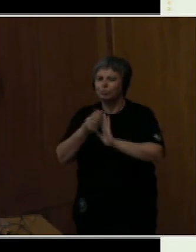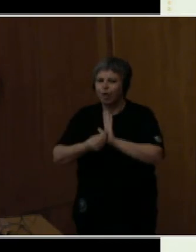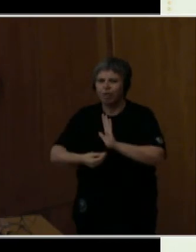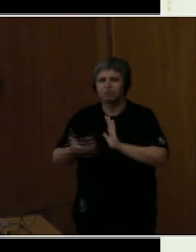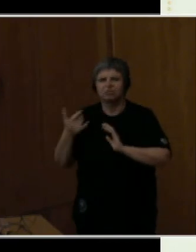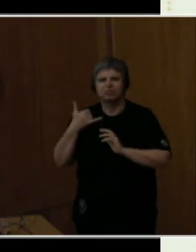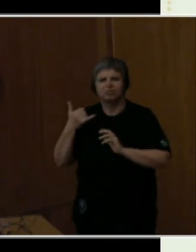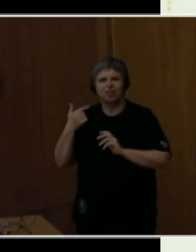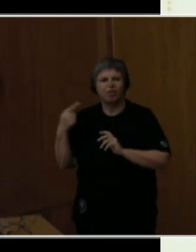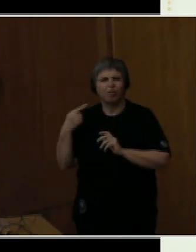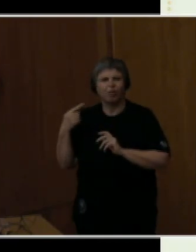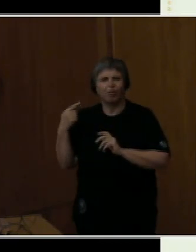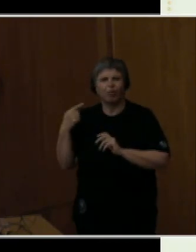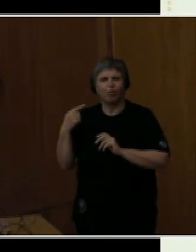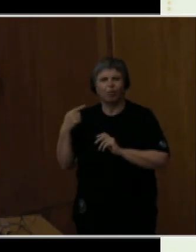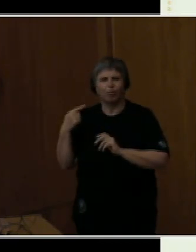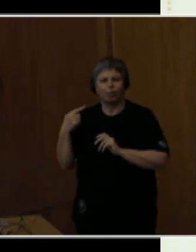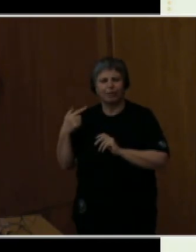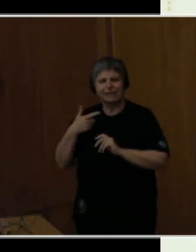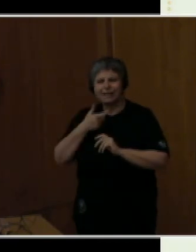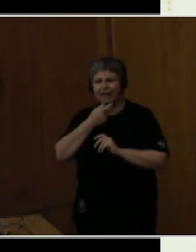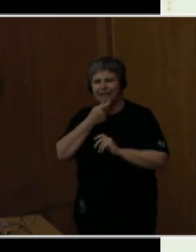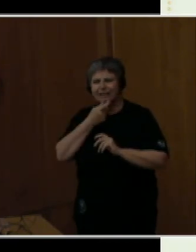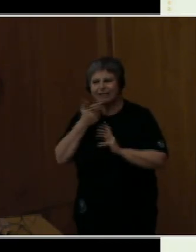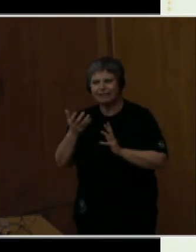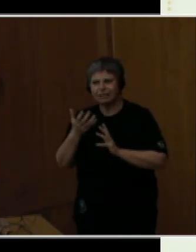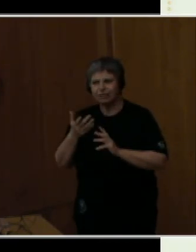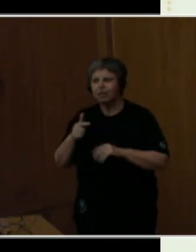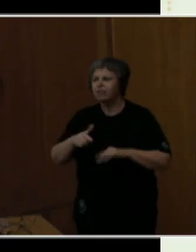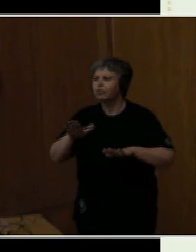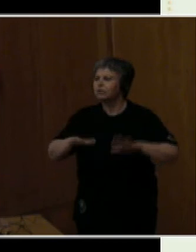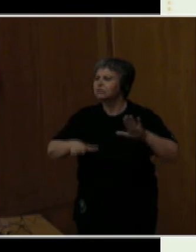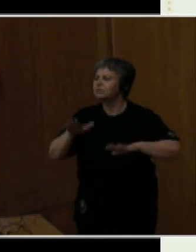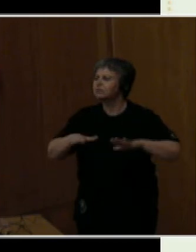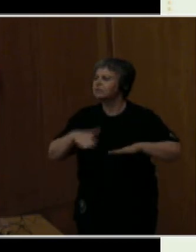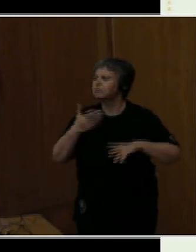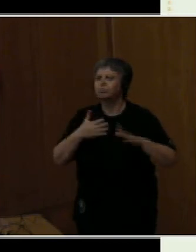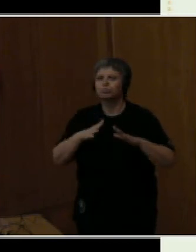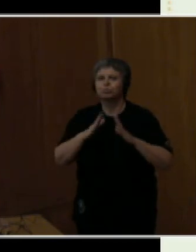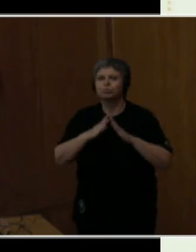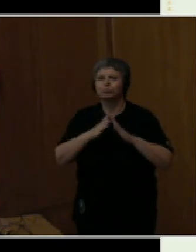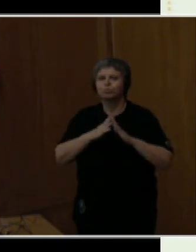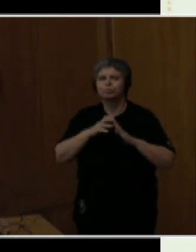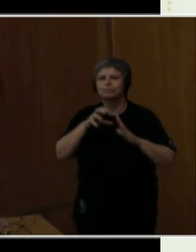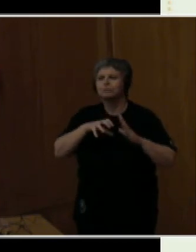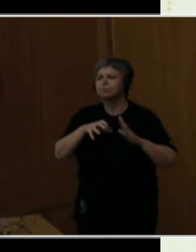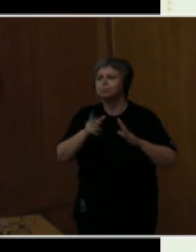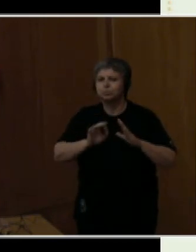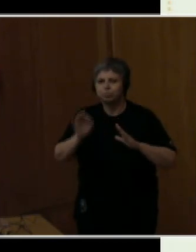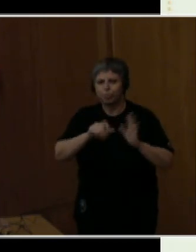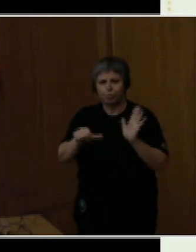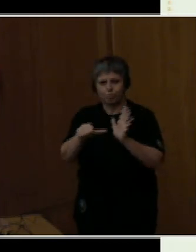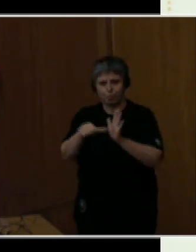διότι αυτός ο τοπικός βρόχος, αναλόγως στην περιοχή, αναλόγως στο αν κάποιος κατοικεί σε αστική